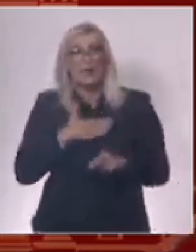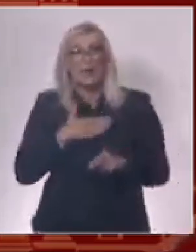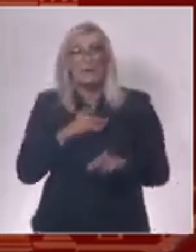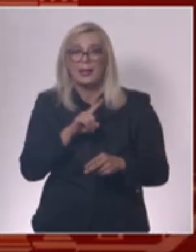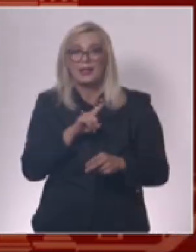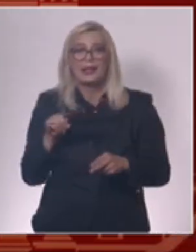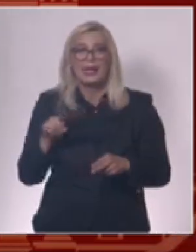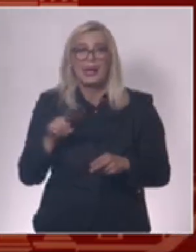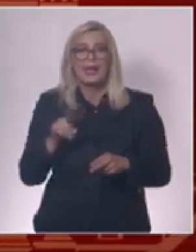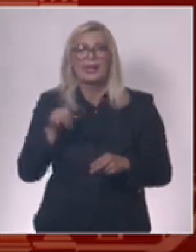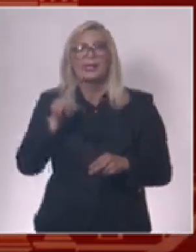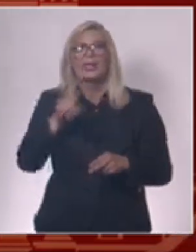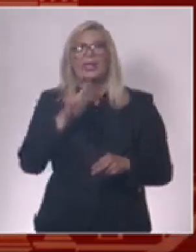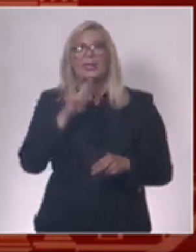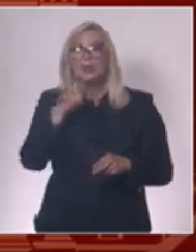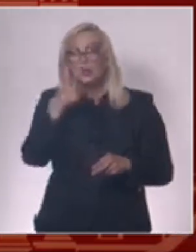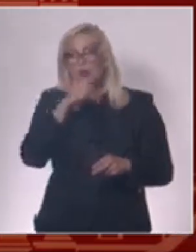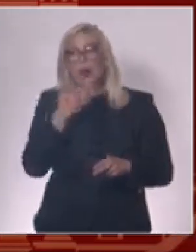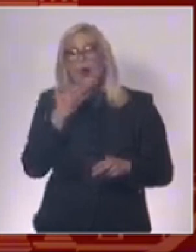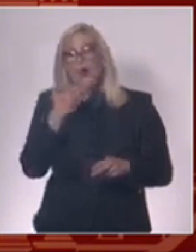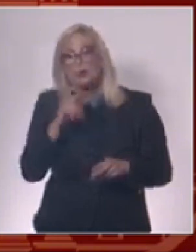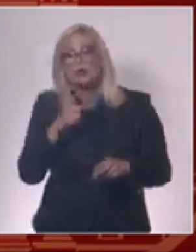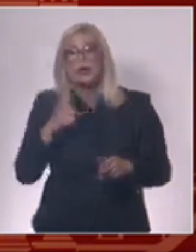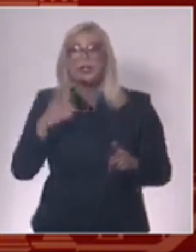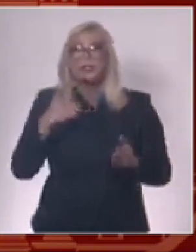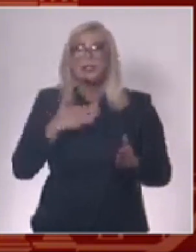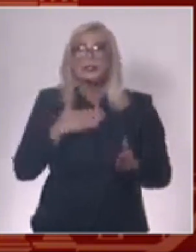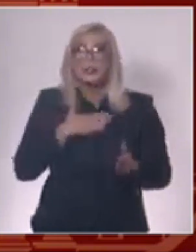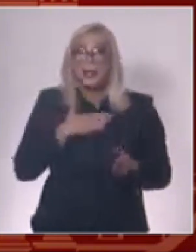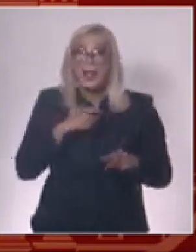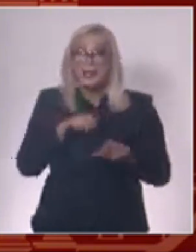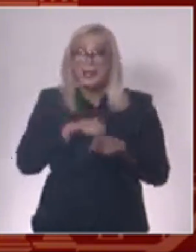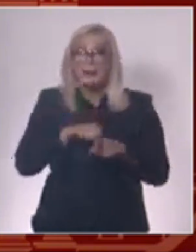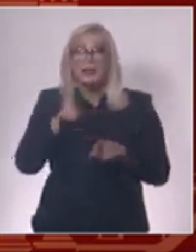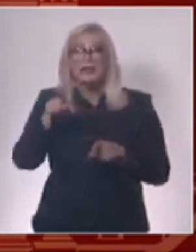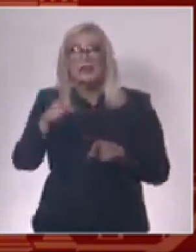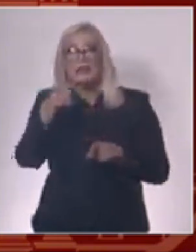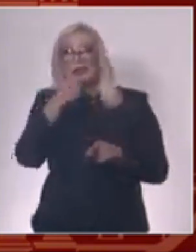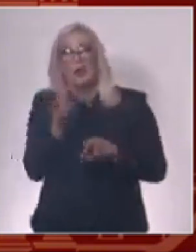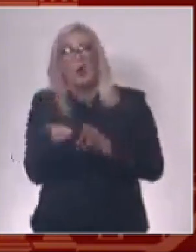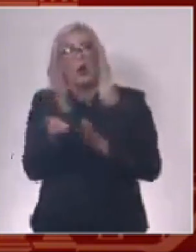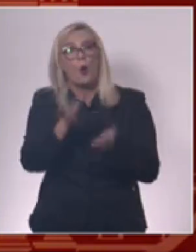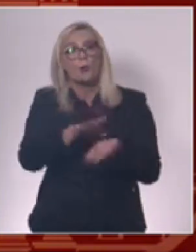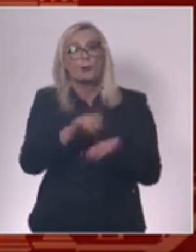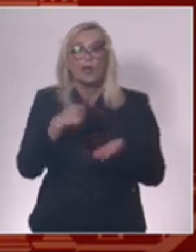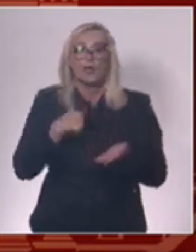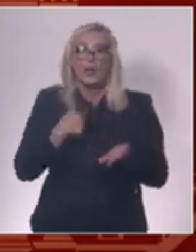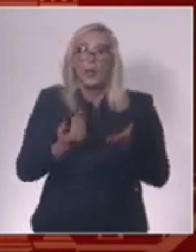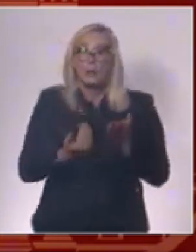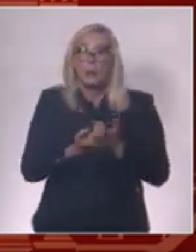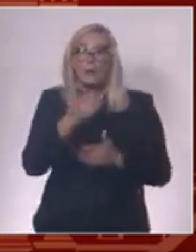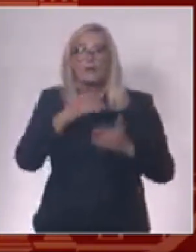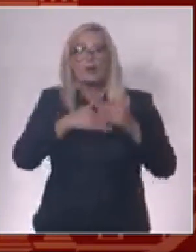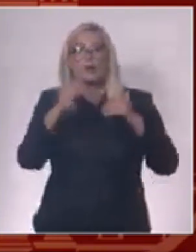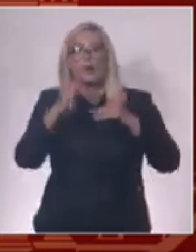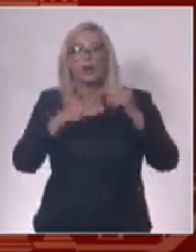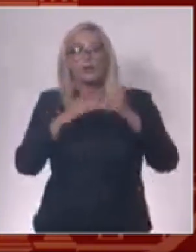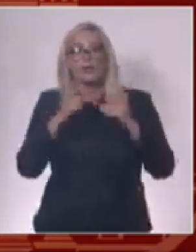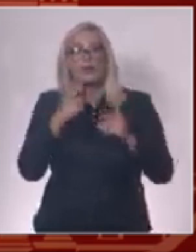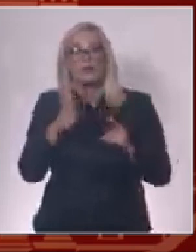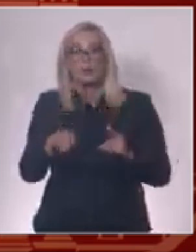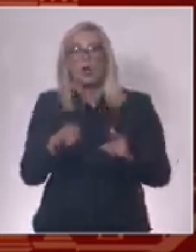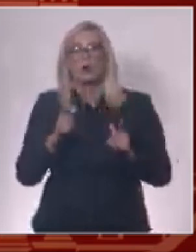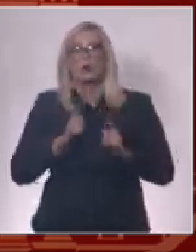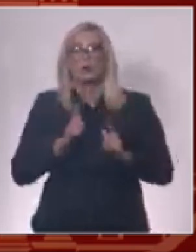што тие го уништија, ние ќе го обновиме. Тоа што тие го урна, ние повторно ќе го изградиме, тоа го